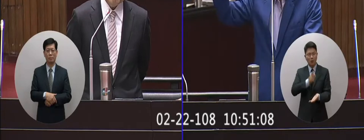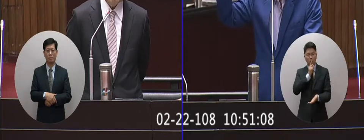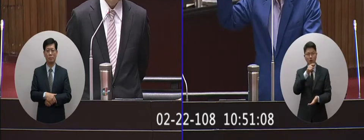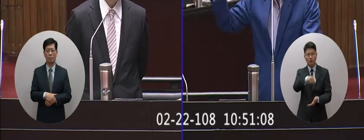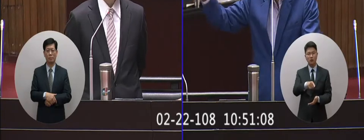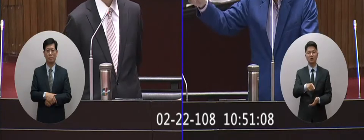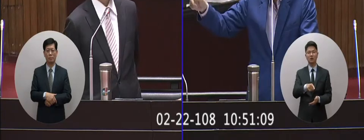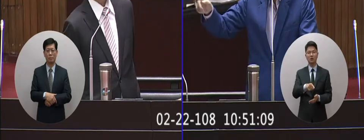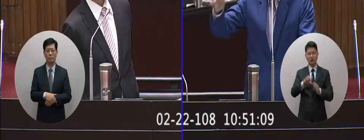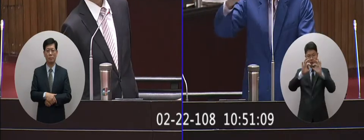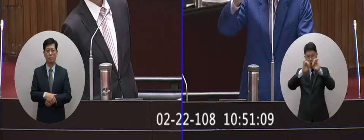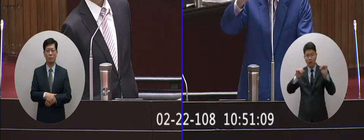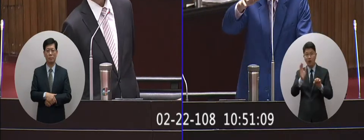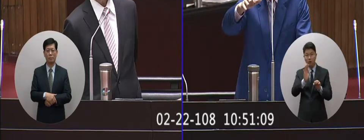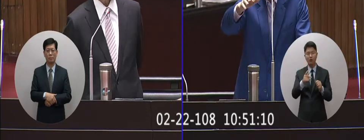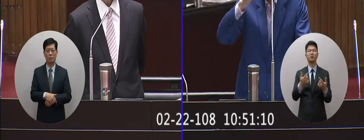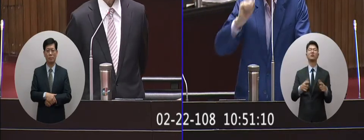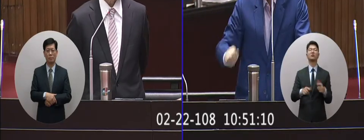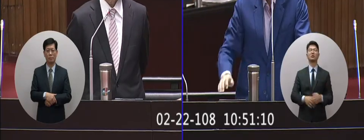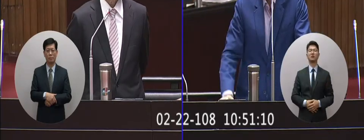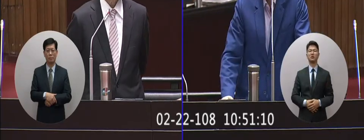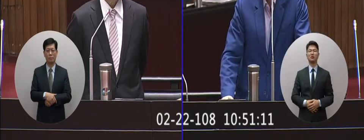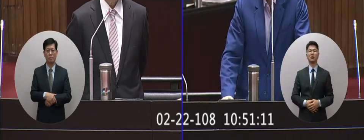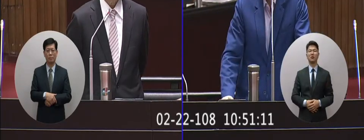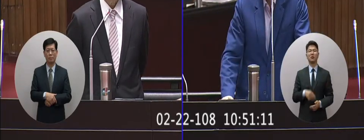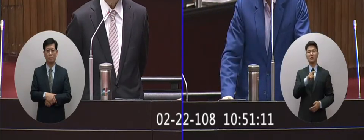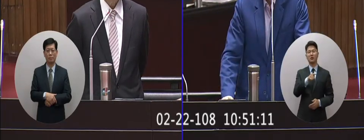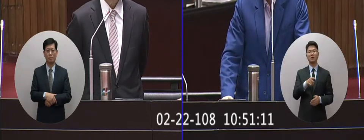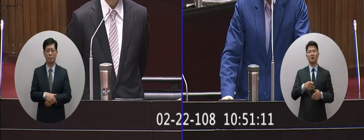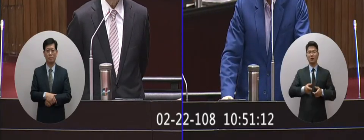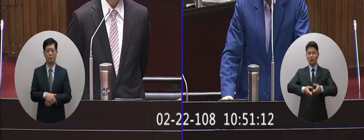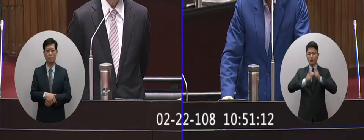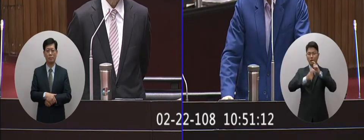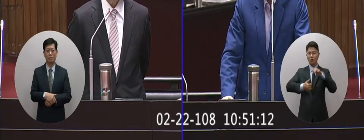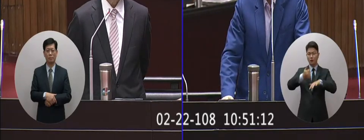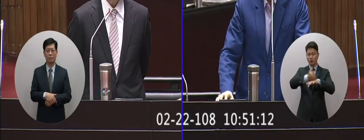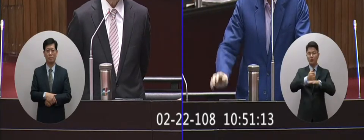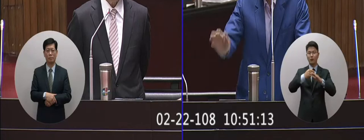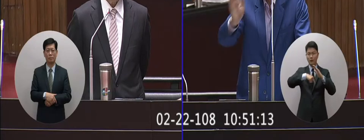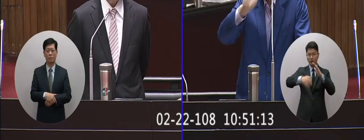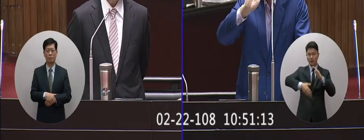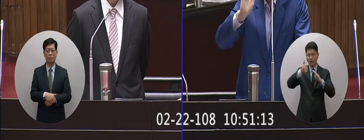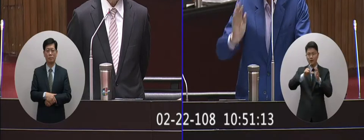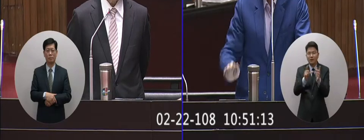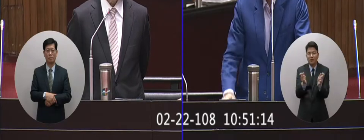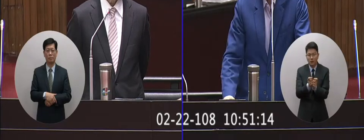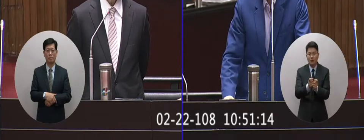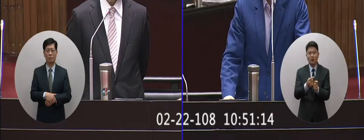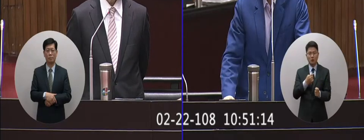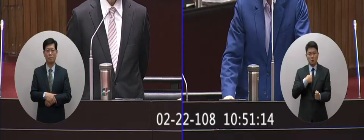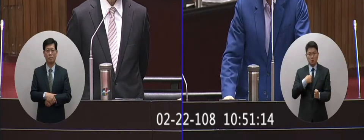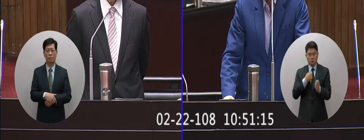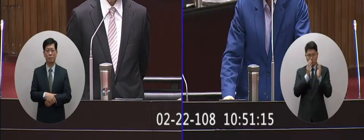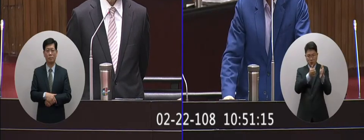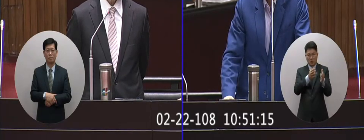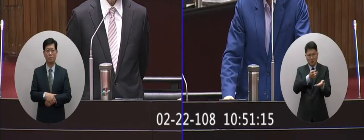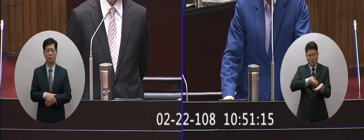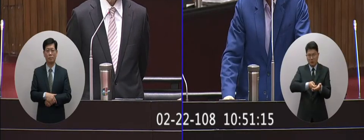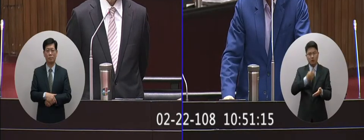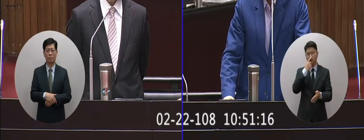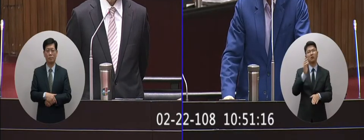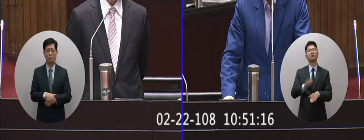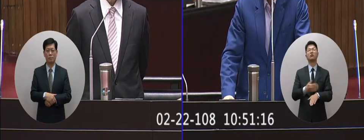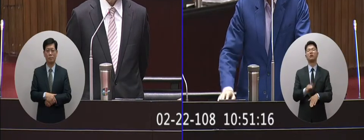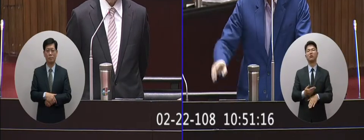你不要去了解，是不是？因为你重新当院长啊，时间很短，我不会那么咄咄逼人